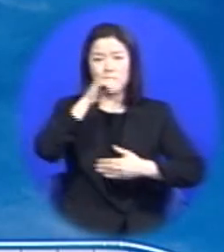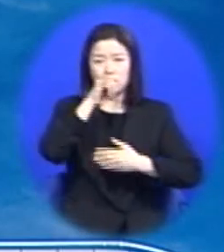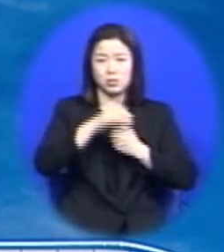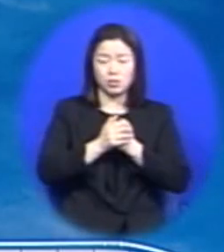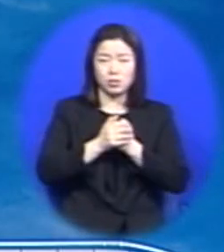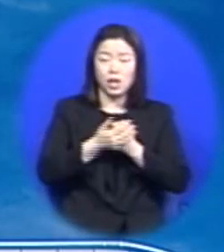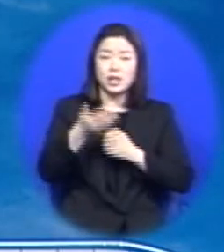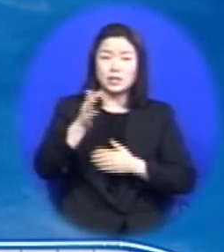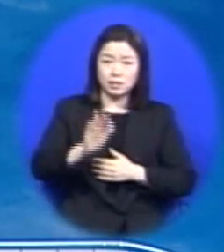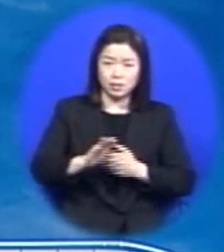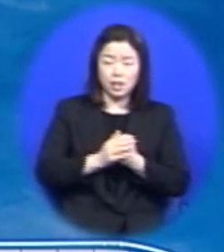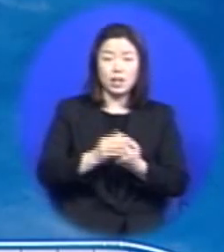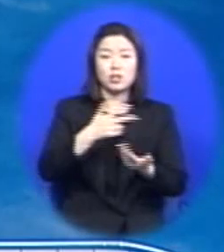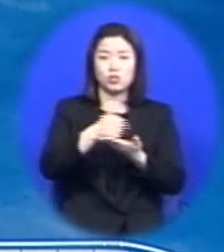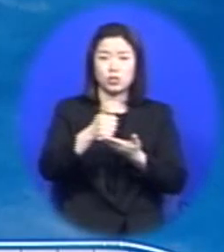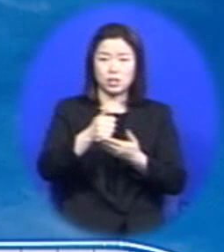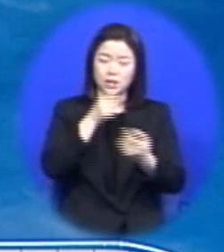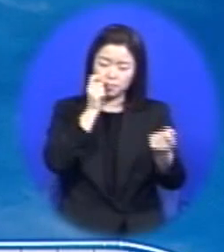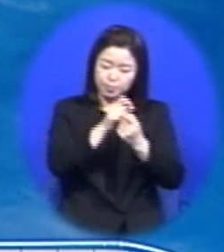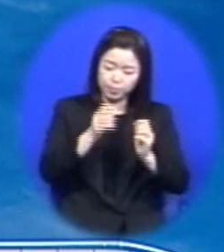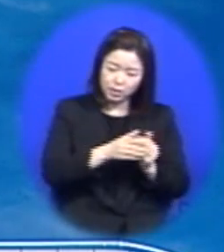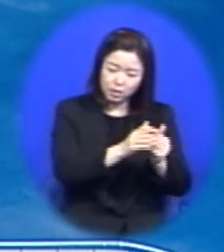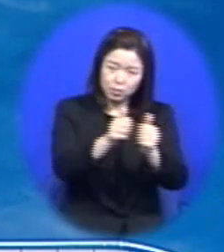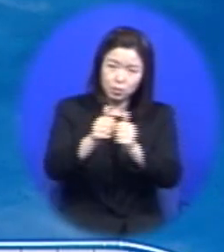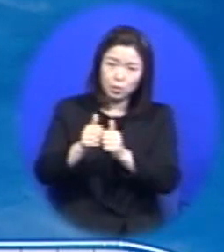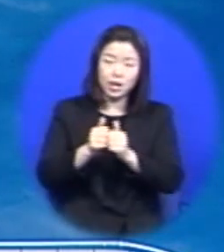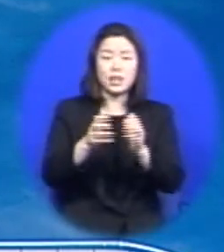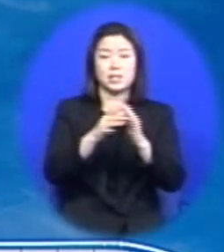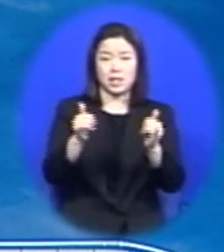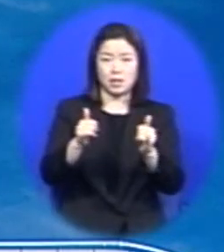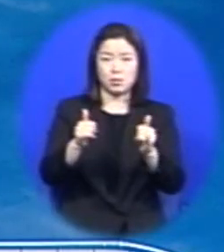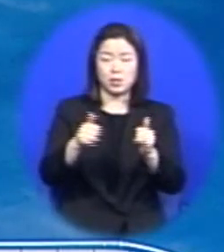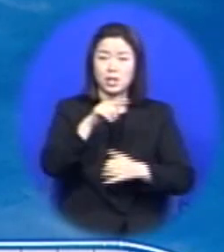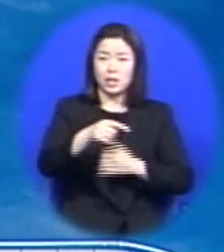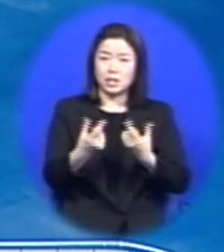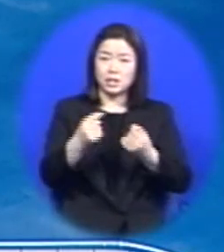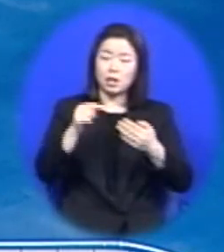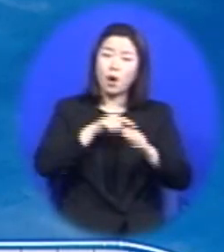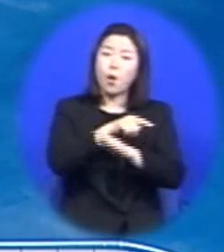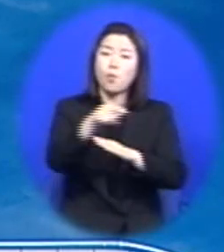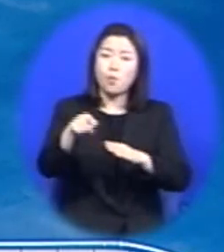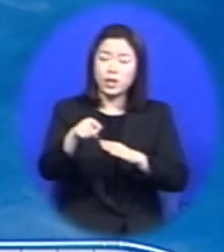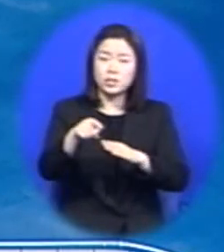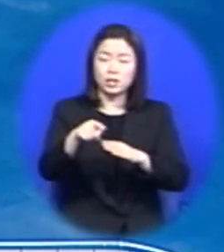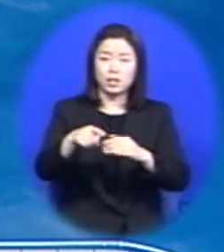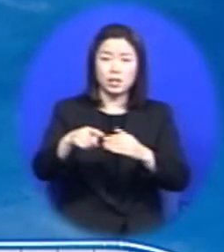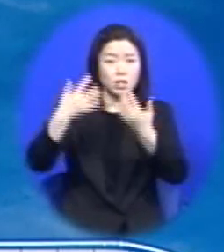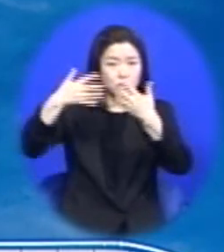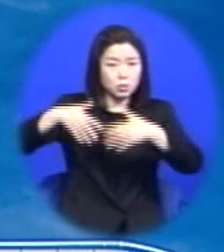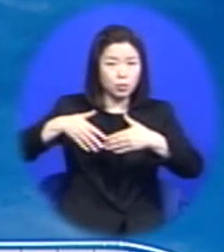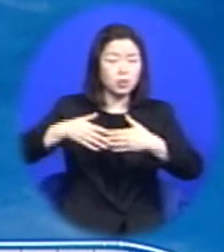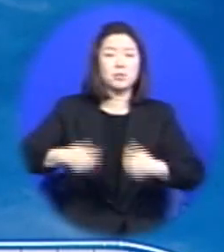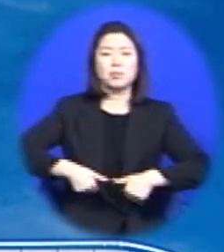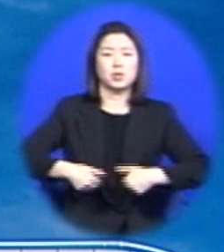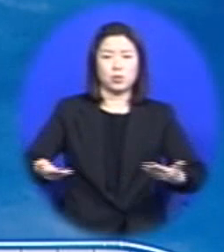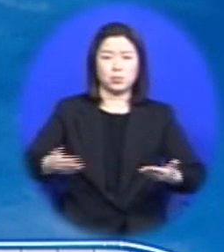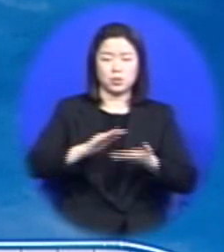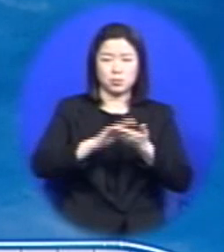그런데 주님과 친밀히 동행하는 사람에게는 이런 외적인 것이 거의 필요 없어요.